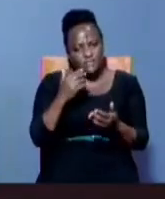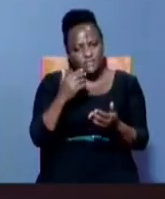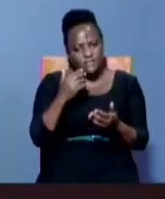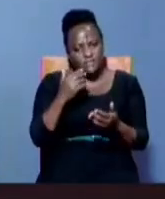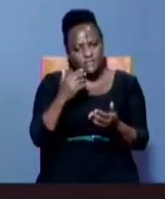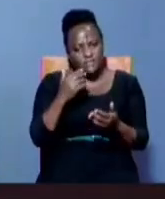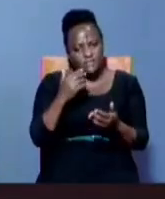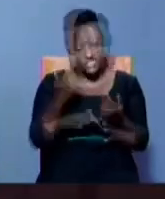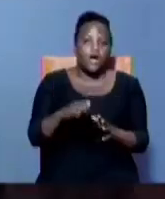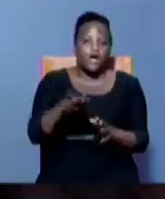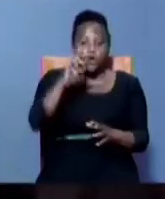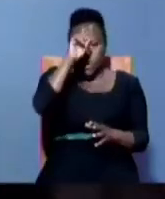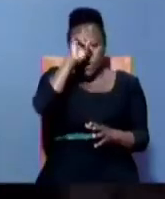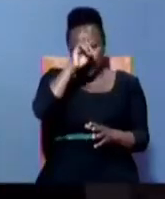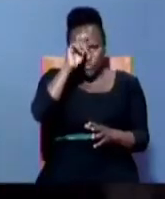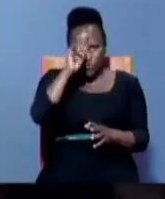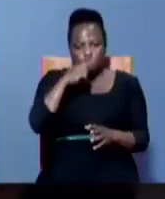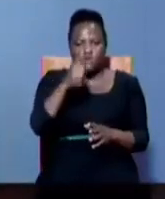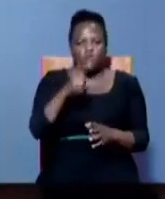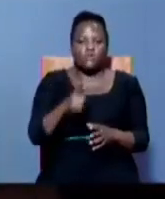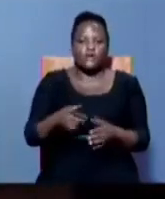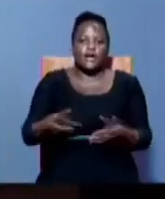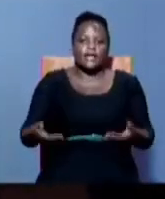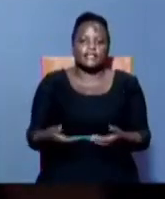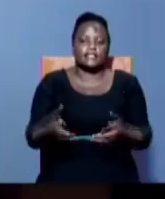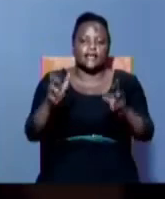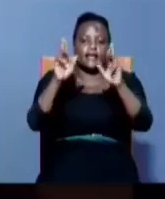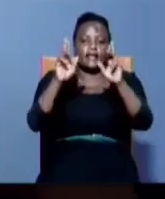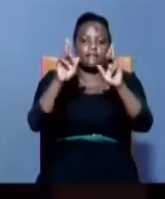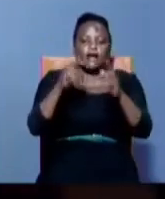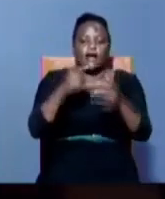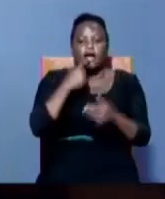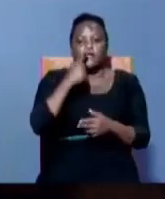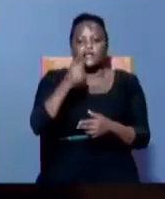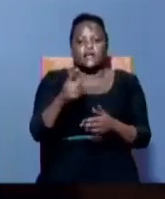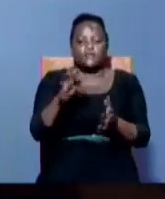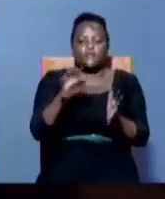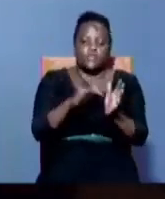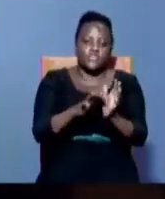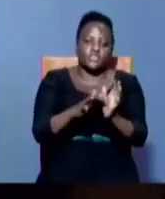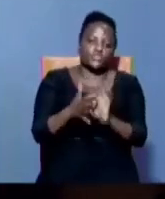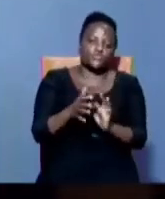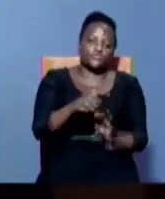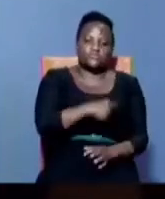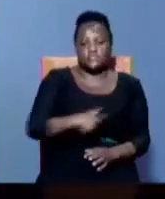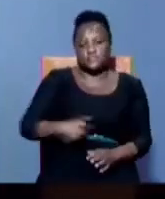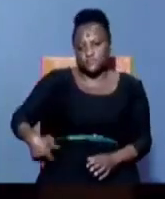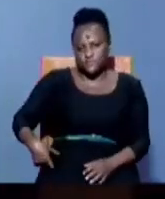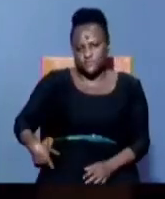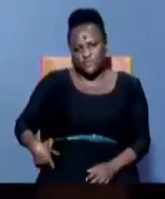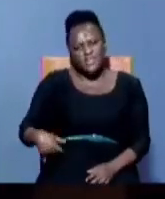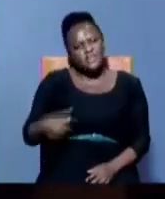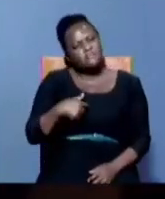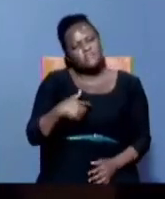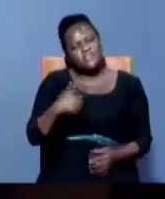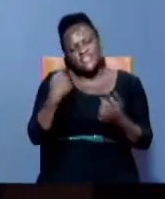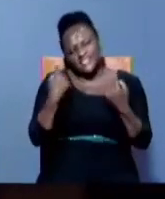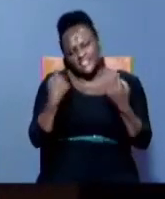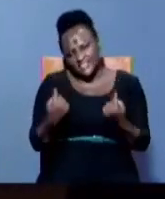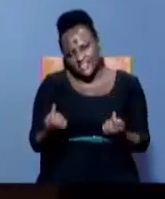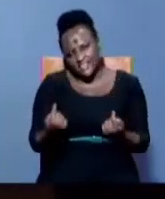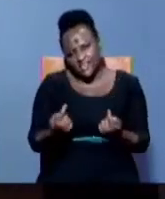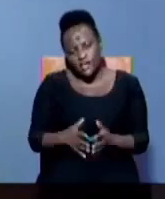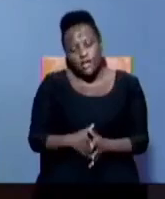kitu cha rehema anatajwa ni Yesu Kristo. Mimi nimeshangaa sana. Kwa hiyo